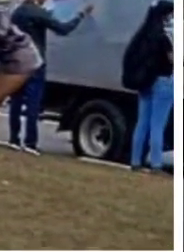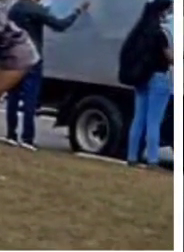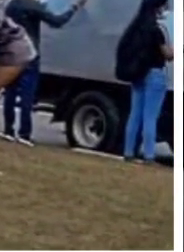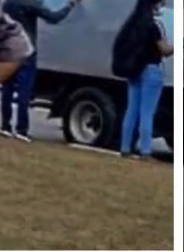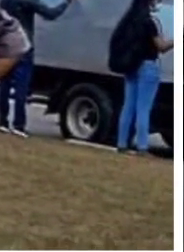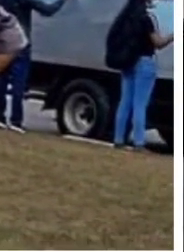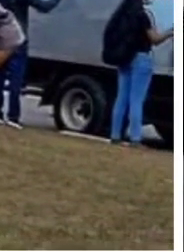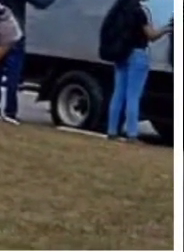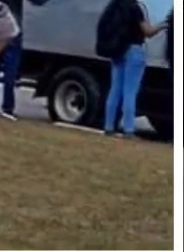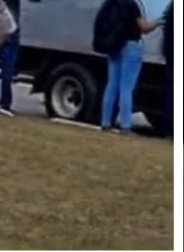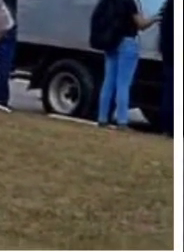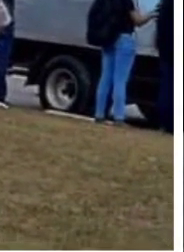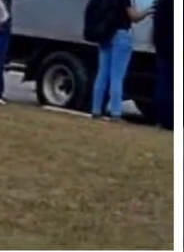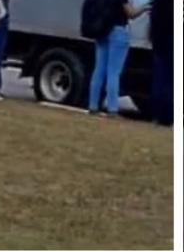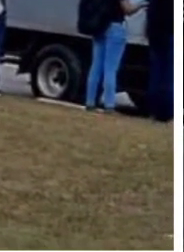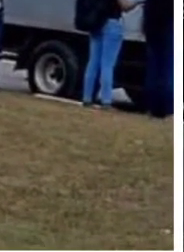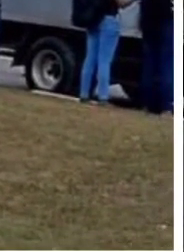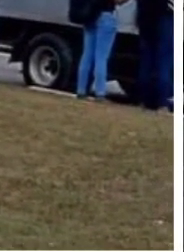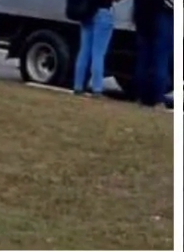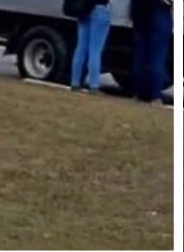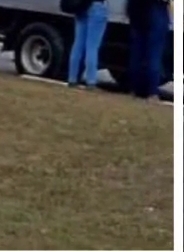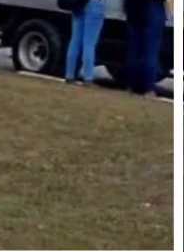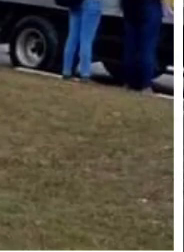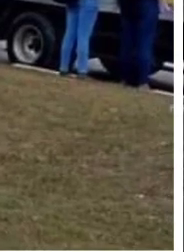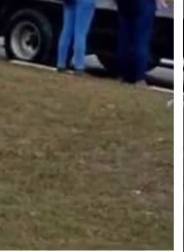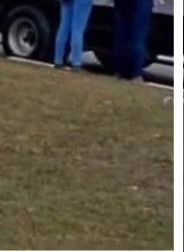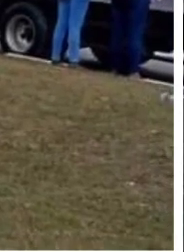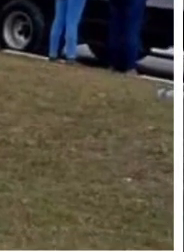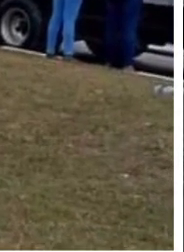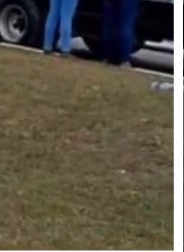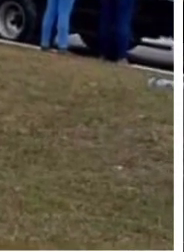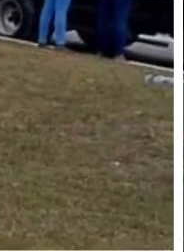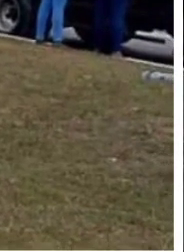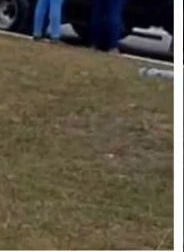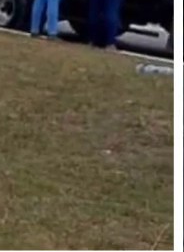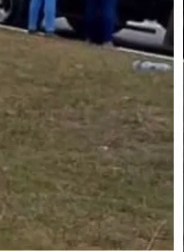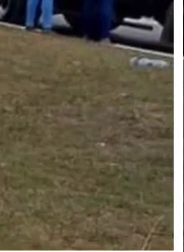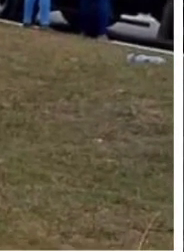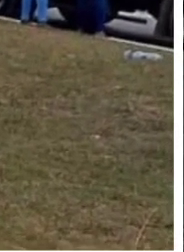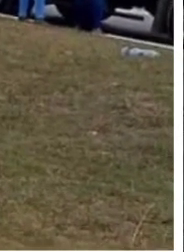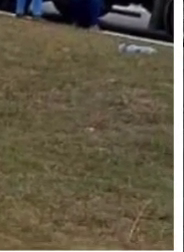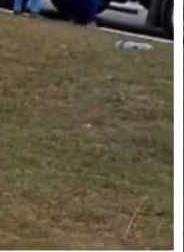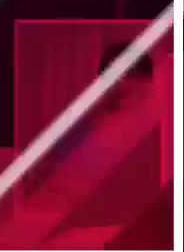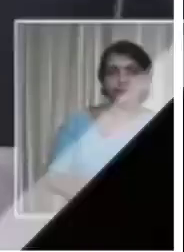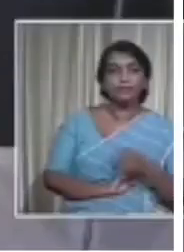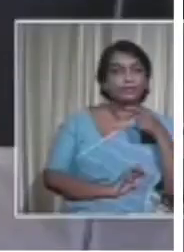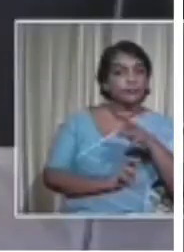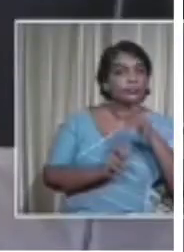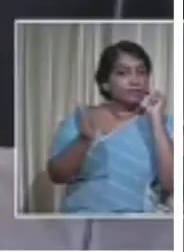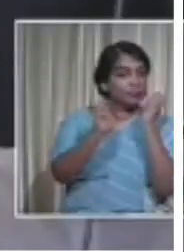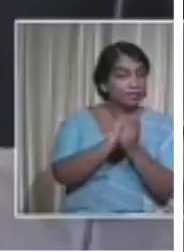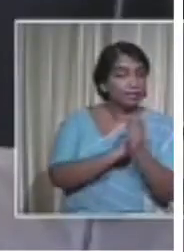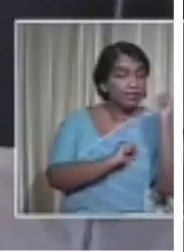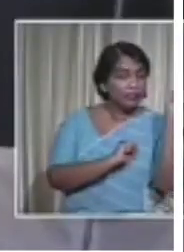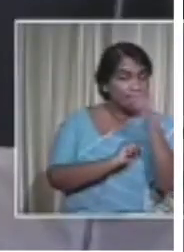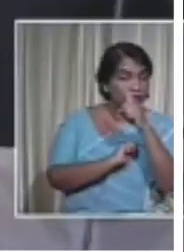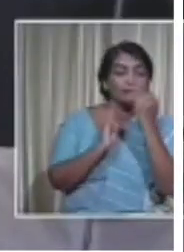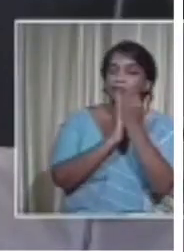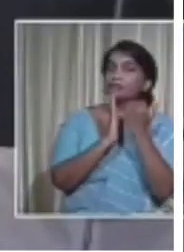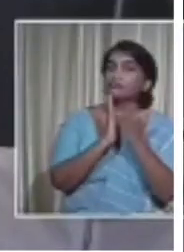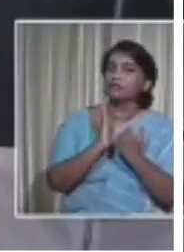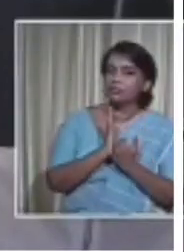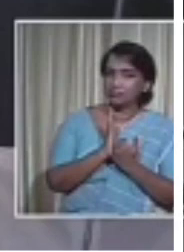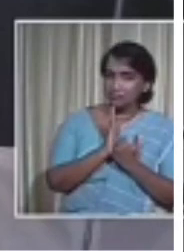போகின்ற மாற்றங்கள் குறித்து மக்கள் பாரிய எதிர்பார்ப்புடன் இந்த போராட்டத்தினை முன்னெடுத்துள்ளனர். இந்த ஆட்சி உடன்